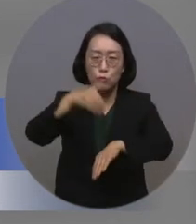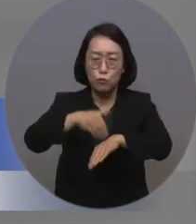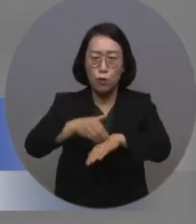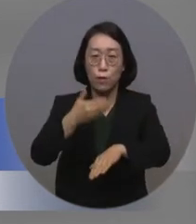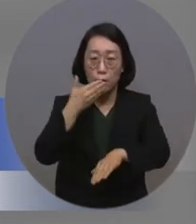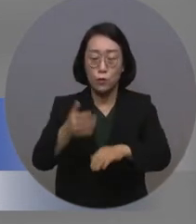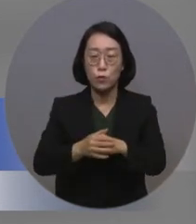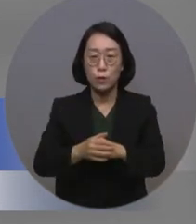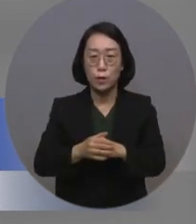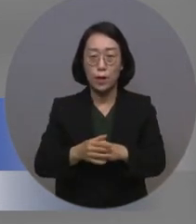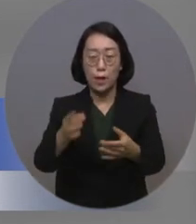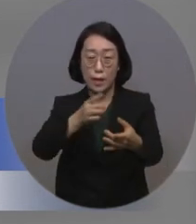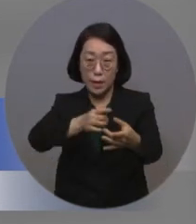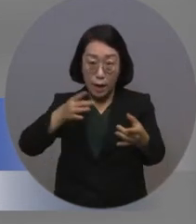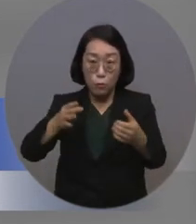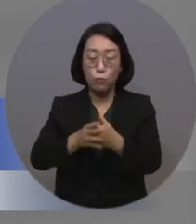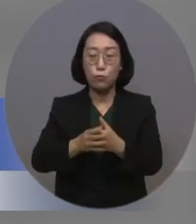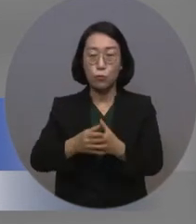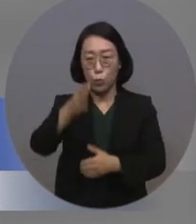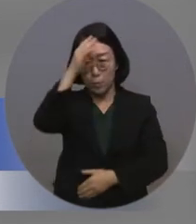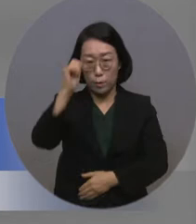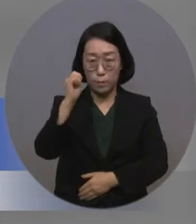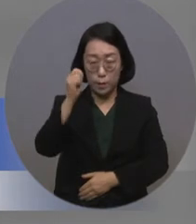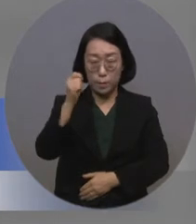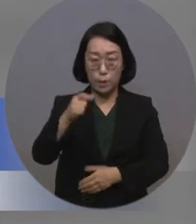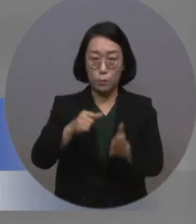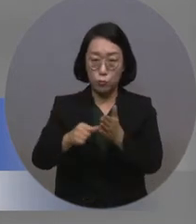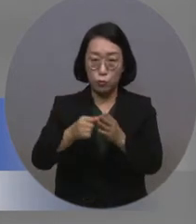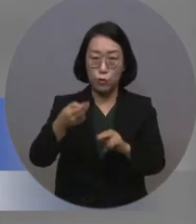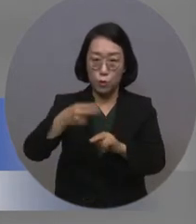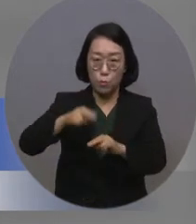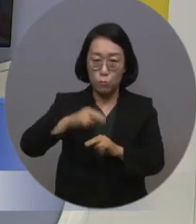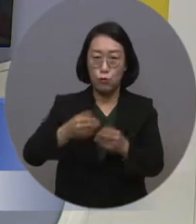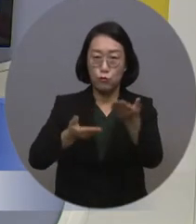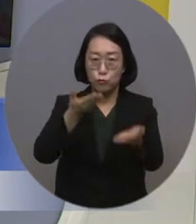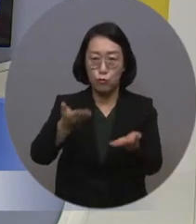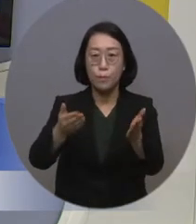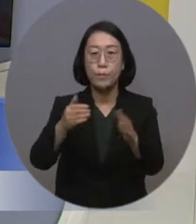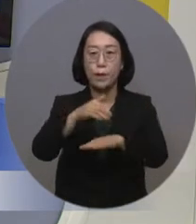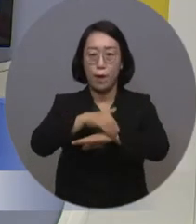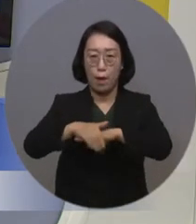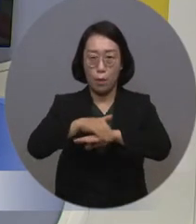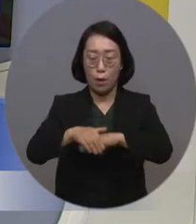있도록 양궁 장비와 배드민턴 용품을 지원할 예정입니다.